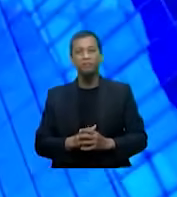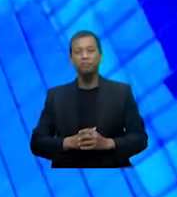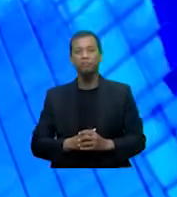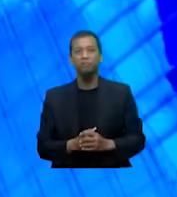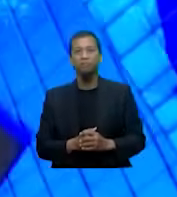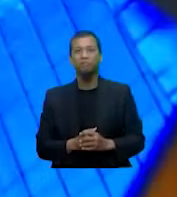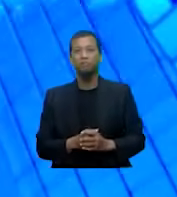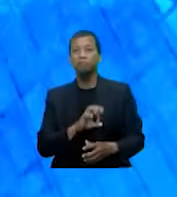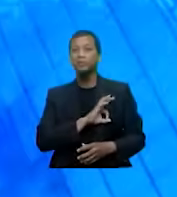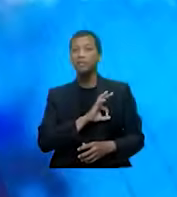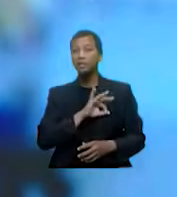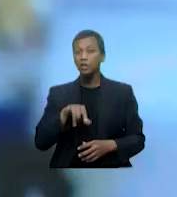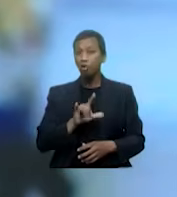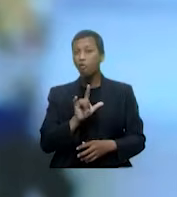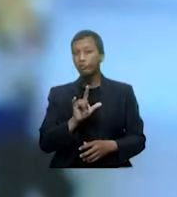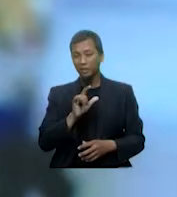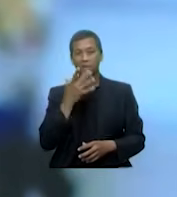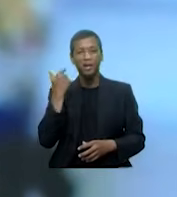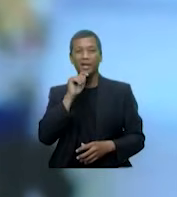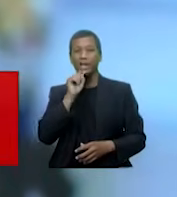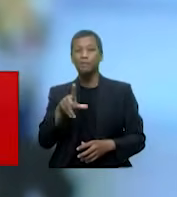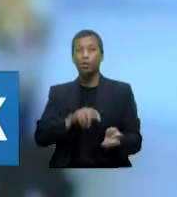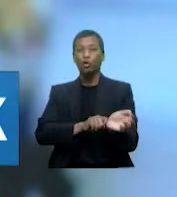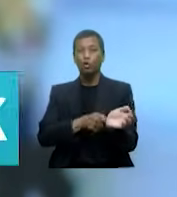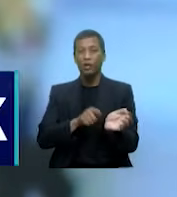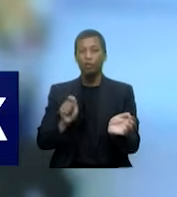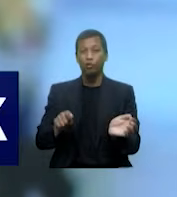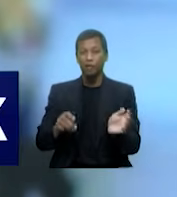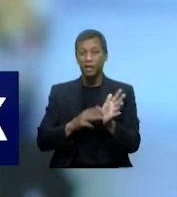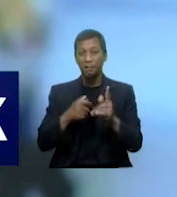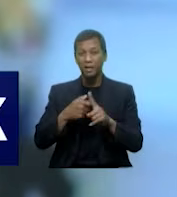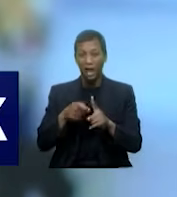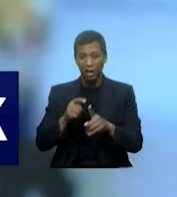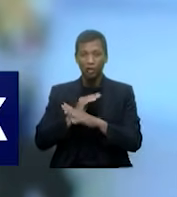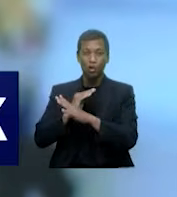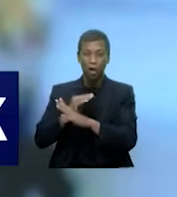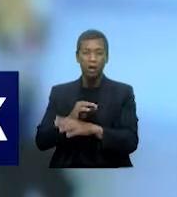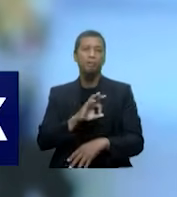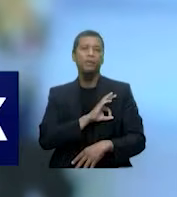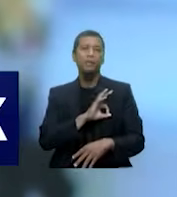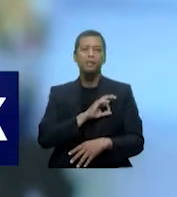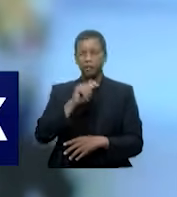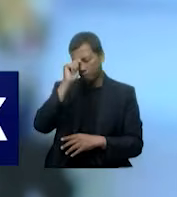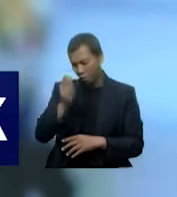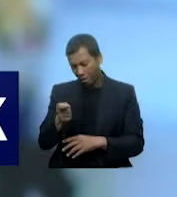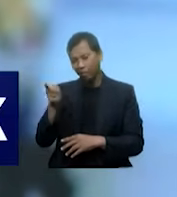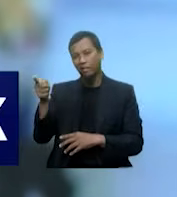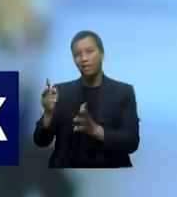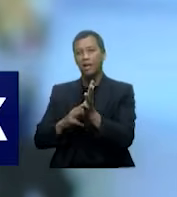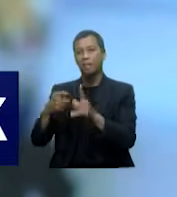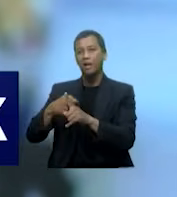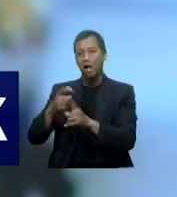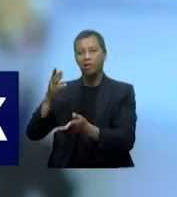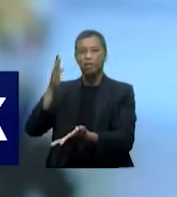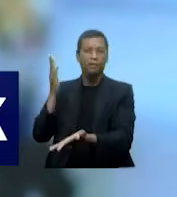Pemirsa, Presiden Joko Widodo merespon putusan MK yang menolak gugatan sengketa Pilpres. Presiden menghormati putusan MK dan menegaskan